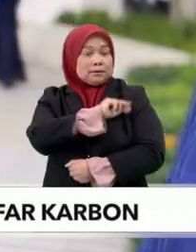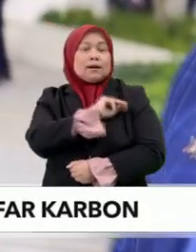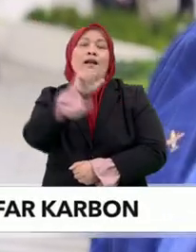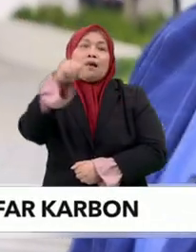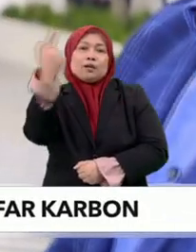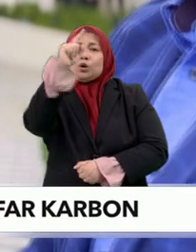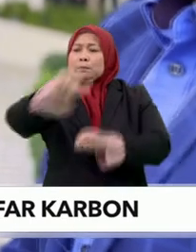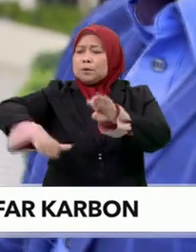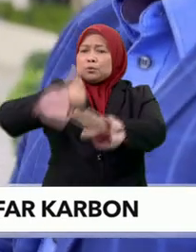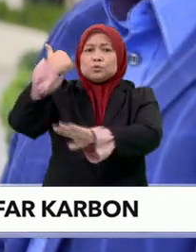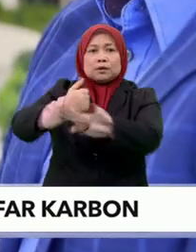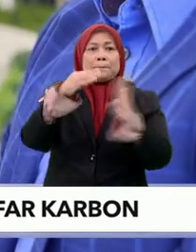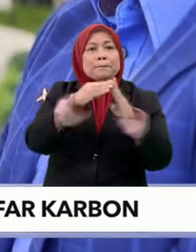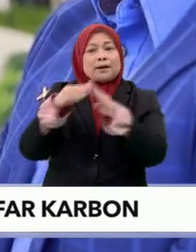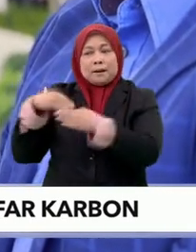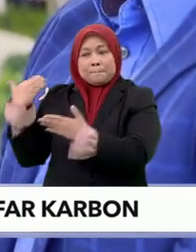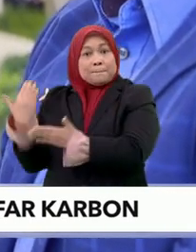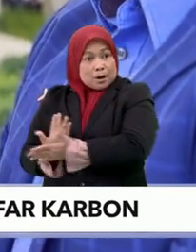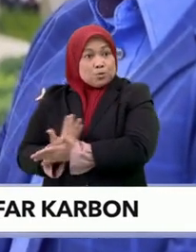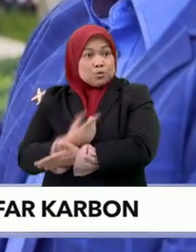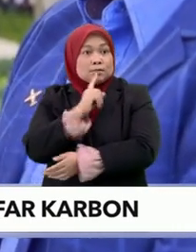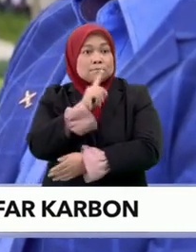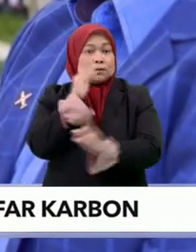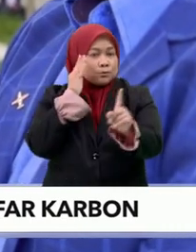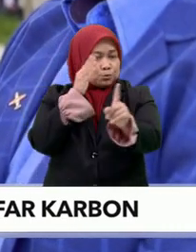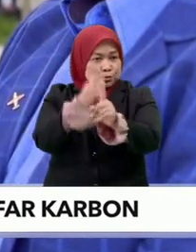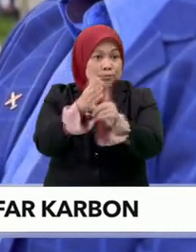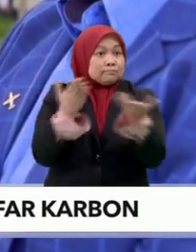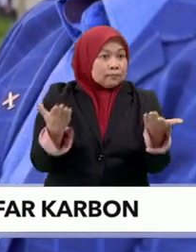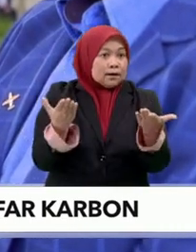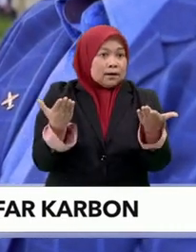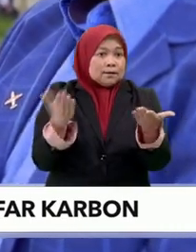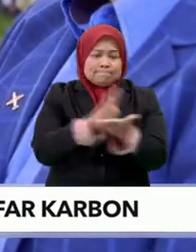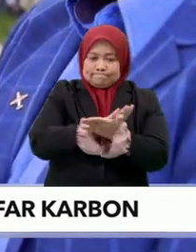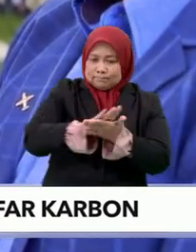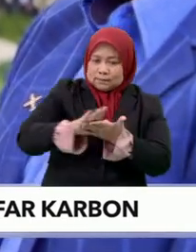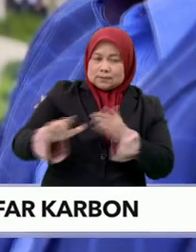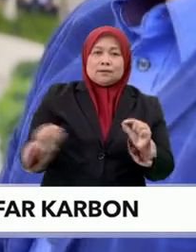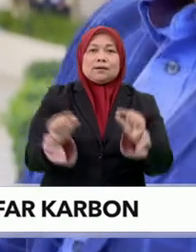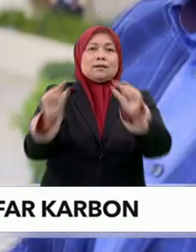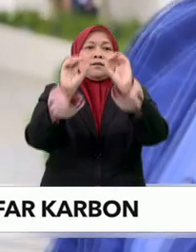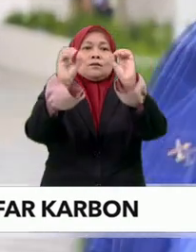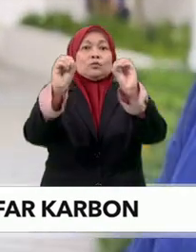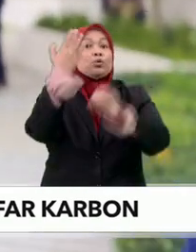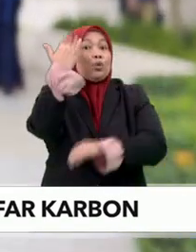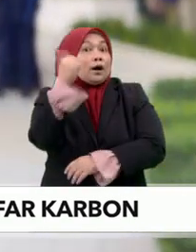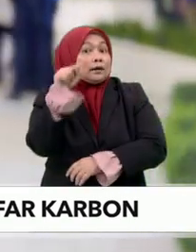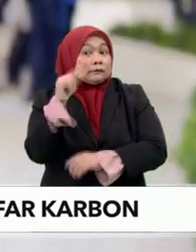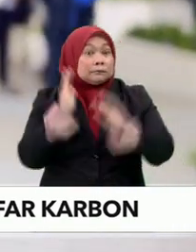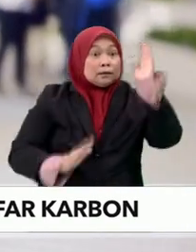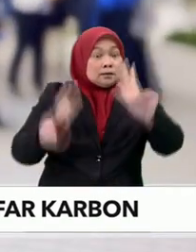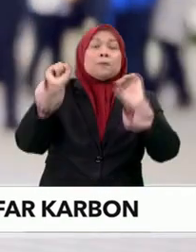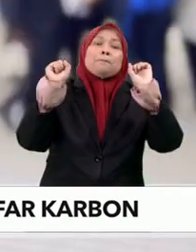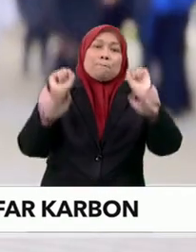untuk mewujudkan bandar baru yang menuju ke arah net carbon zero, supaya negara kita